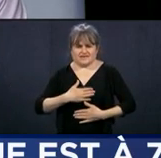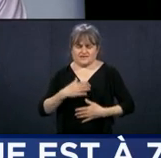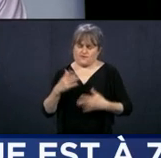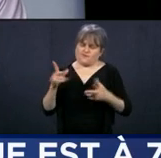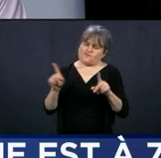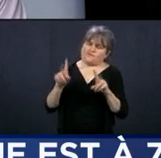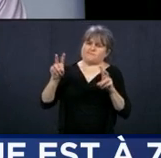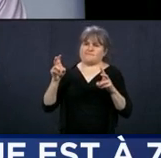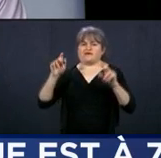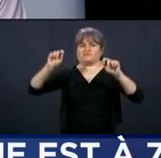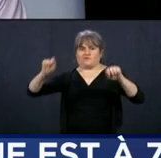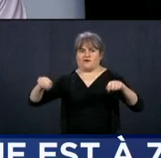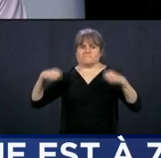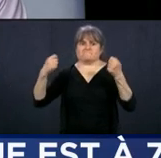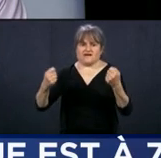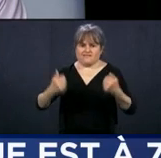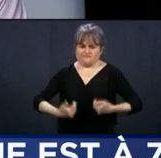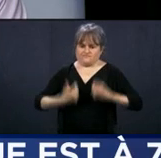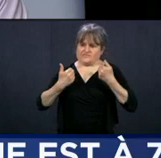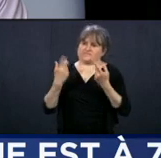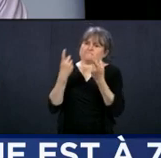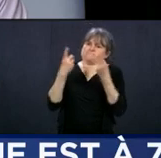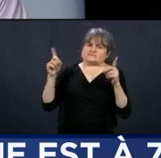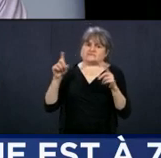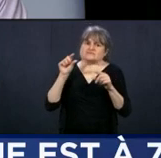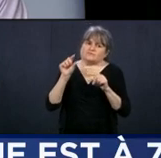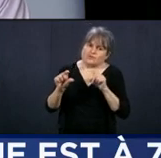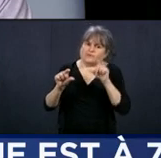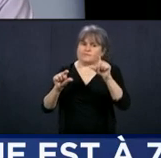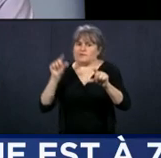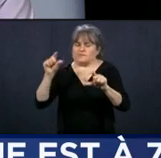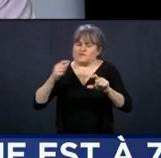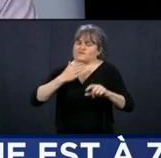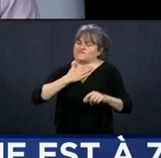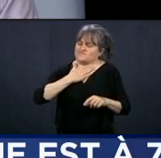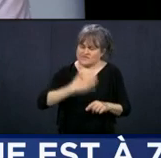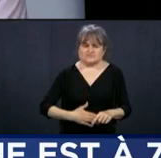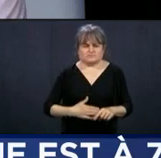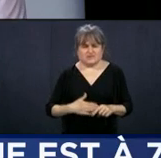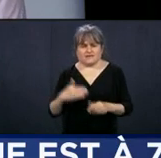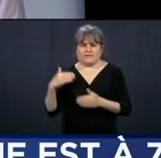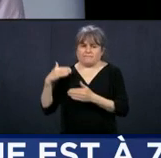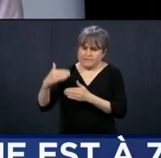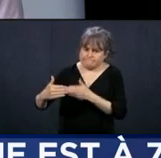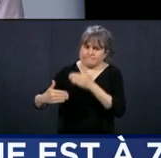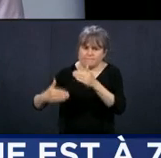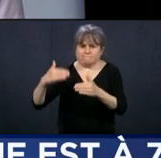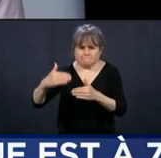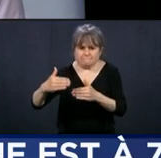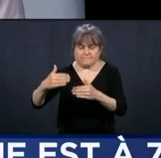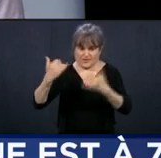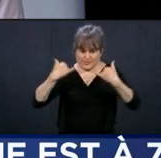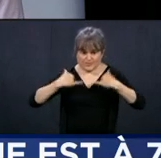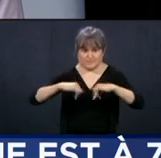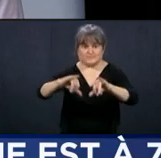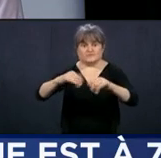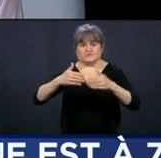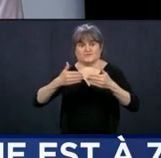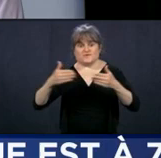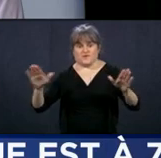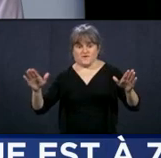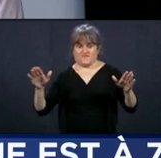normalité à travers ces premières étapes de déconfinement graduel. Et si on veut continuer d'avancer vers